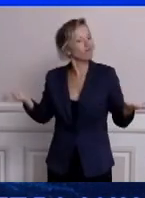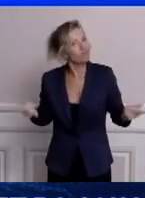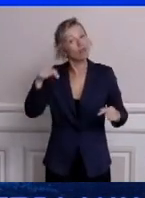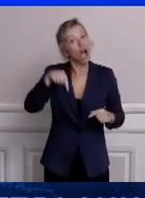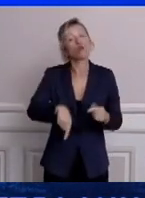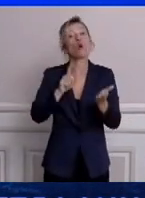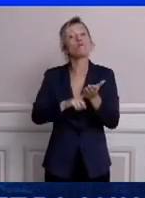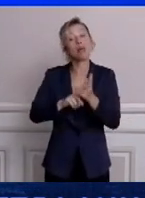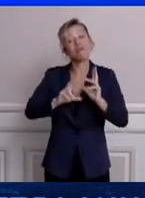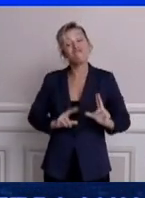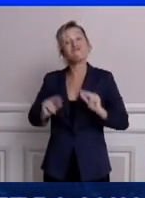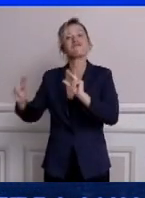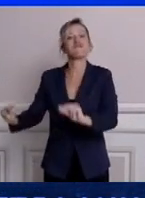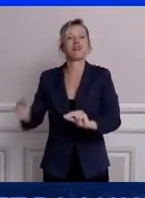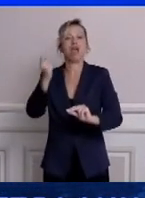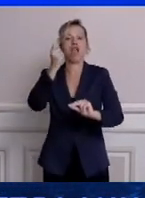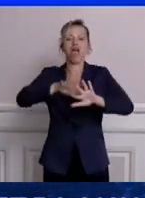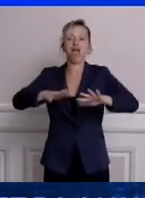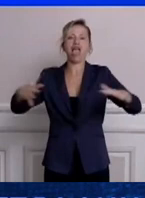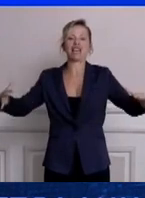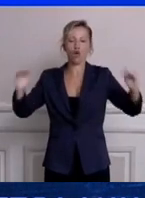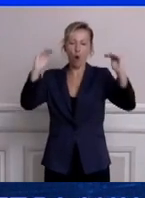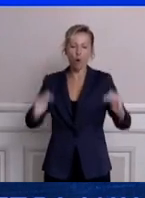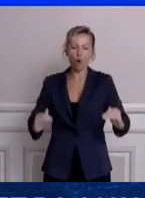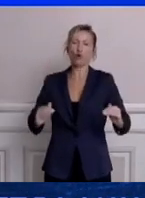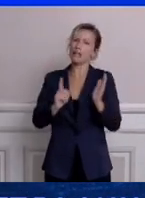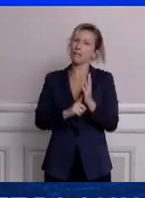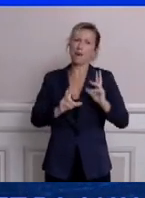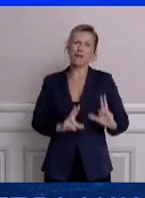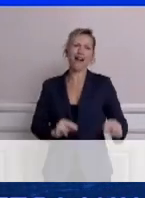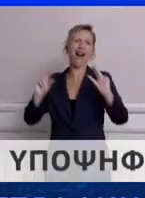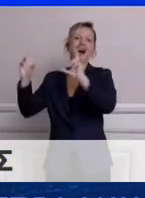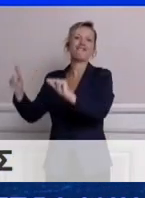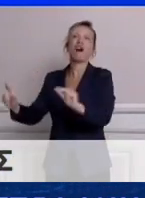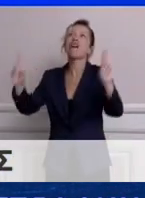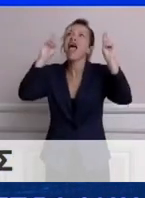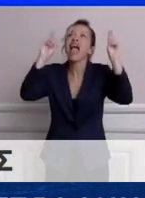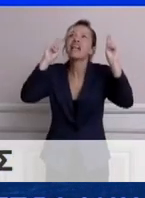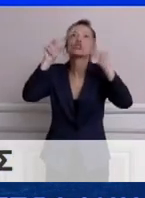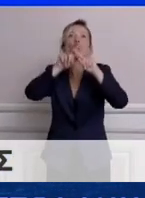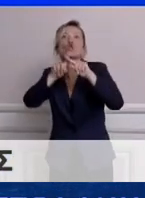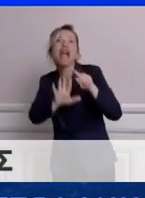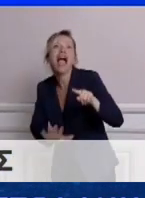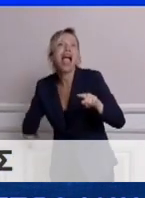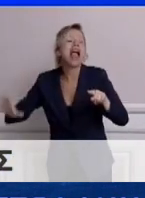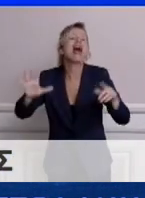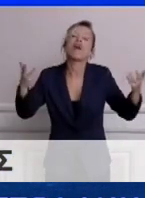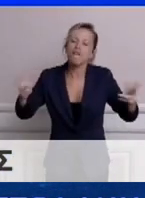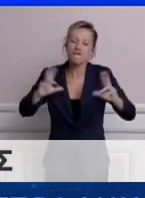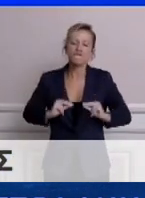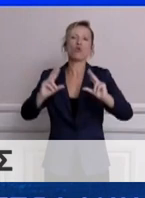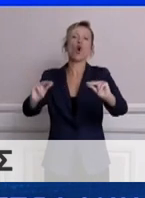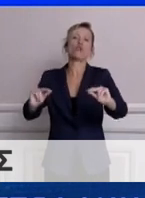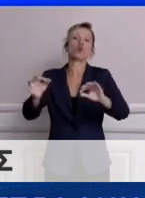και εδώ, στο Βόρειο Αιγαίο. Ο άνεμος αισιοδοξίας μιας χώρας που αλλάζει και προχωρά μπροστά θα έπρεπε να